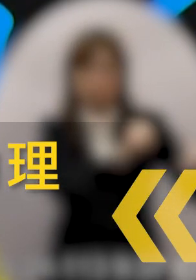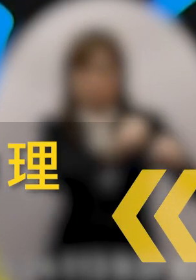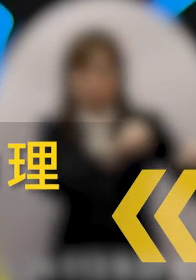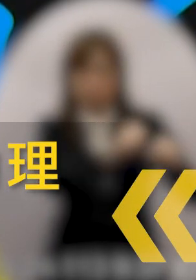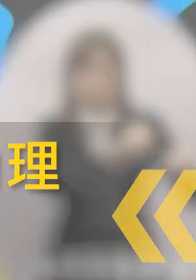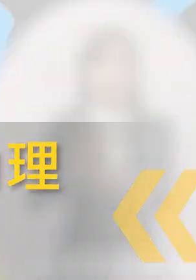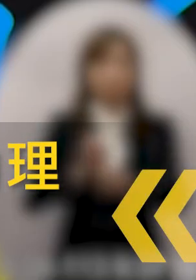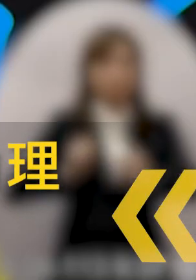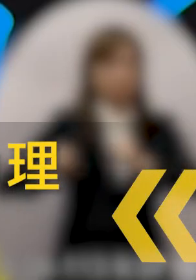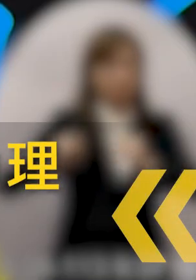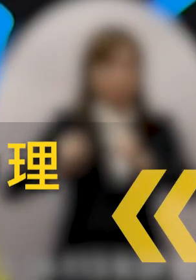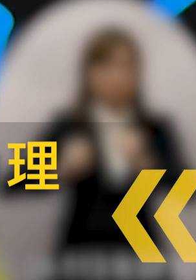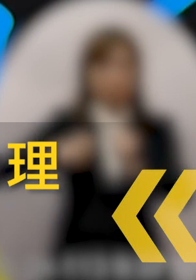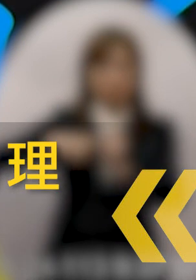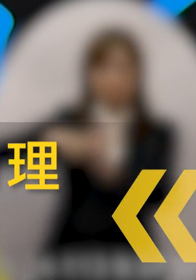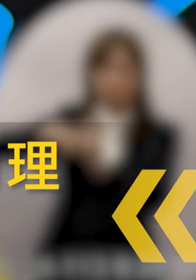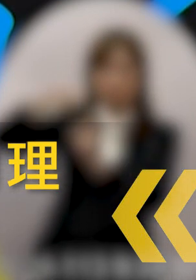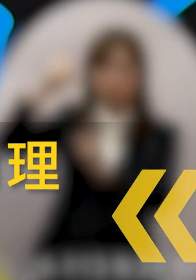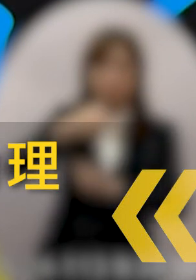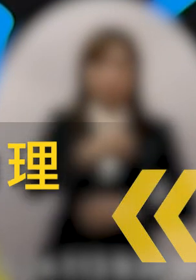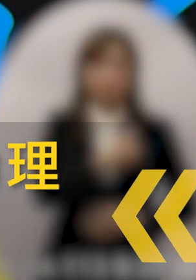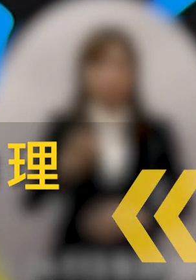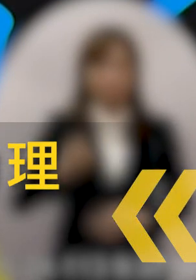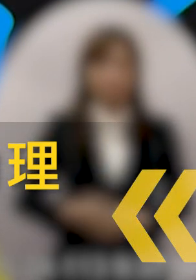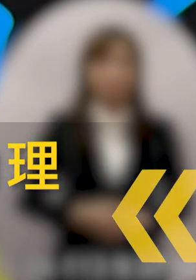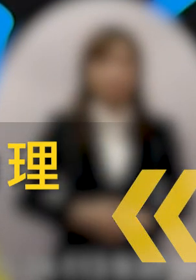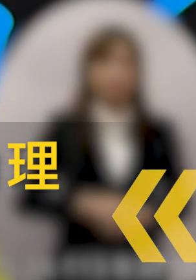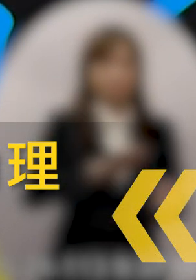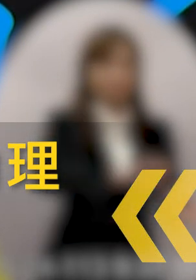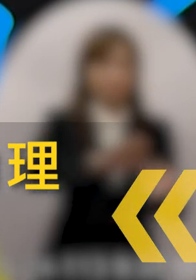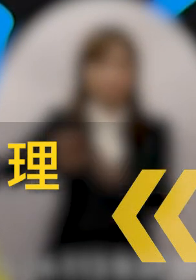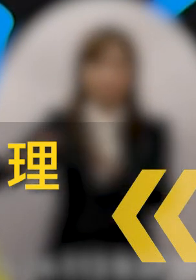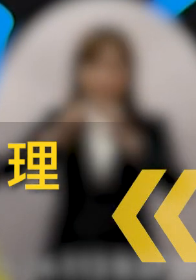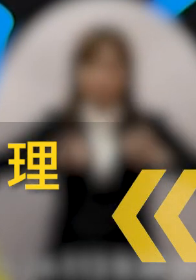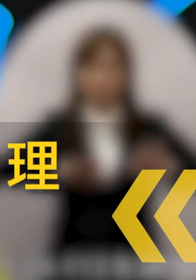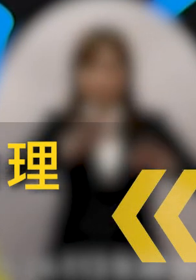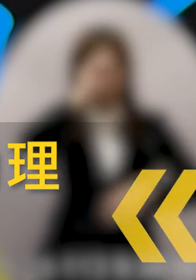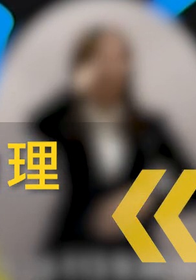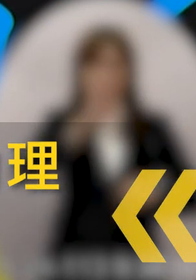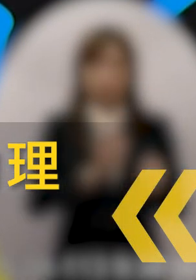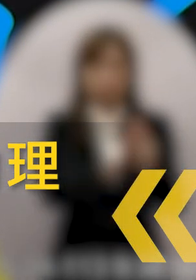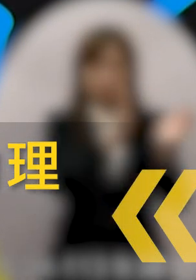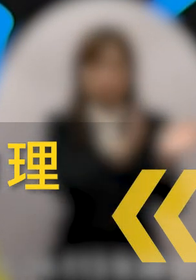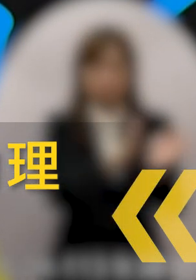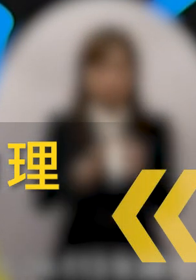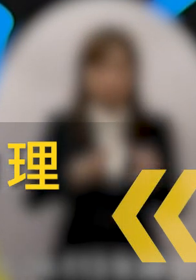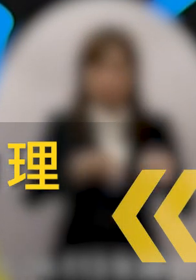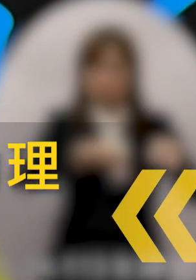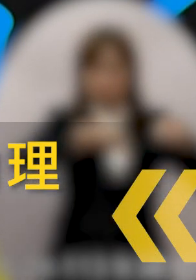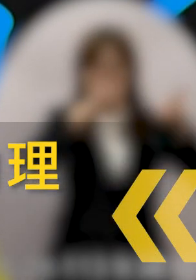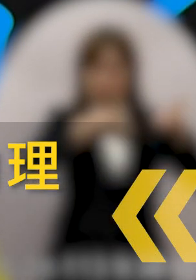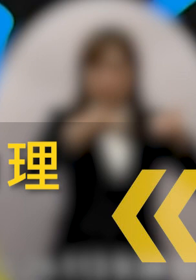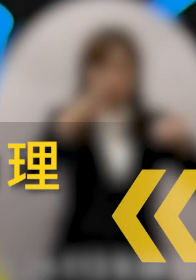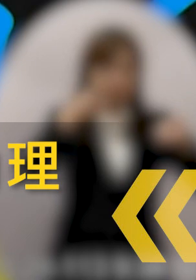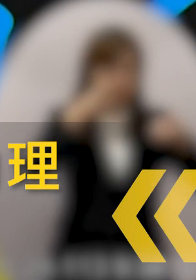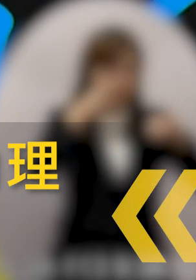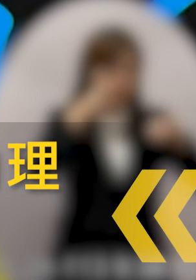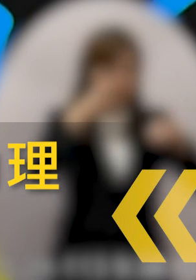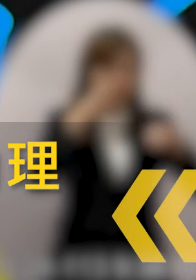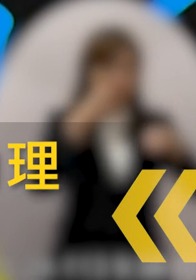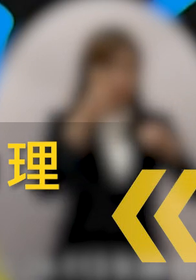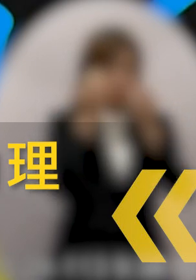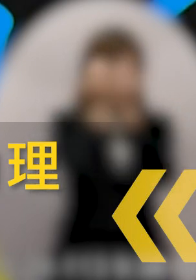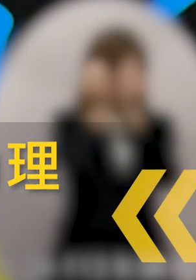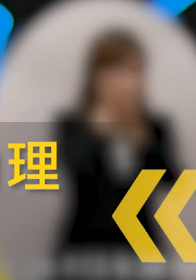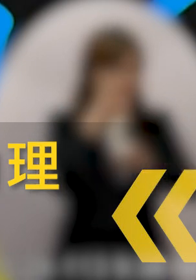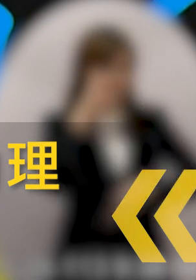啊。另外，民进党的助理在二楼偷拍我们国民党委